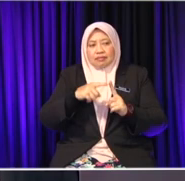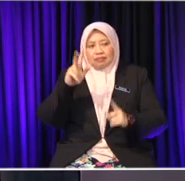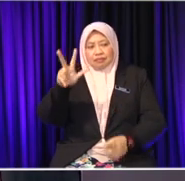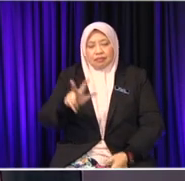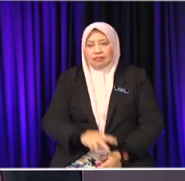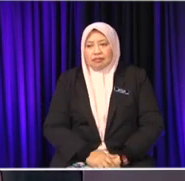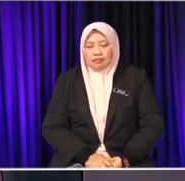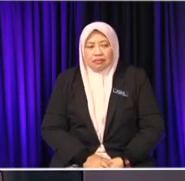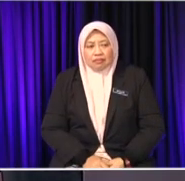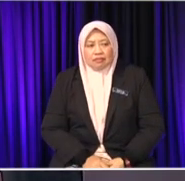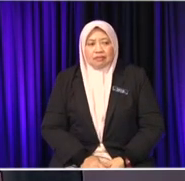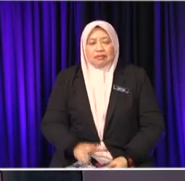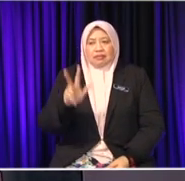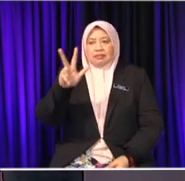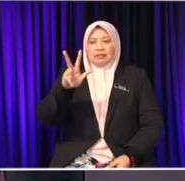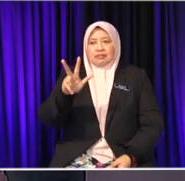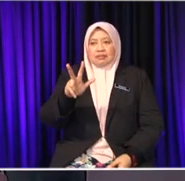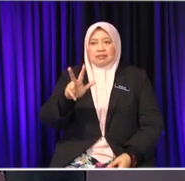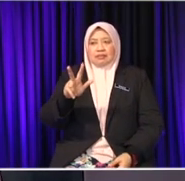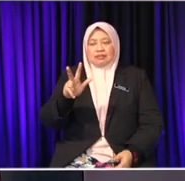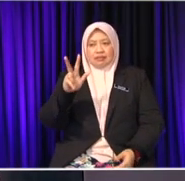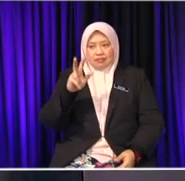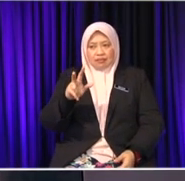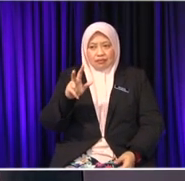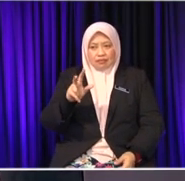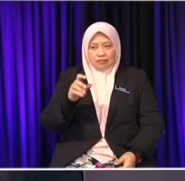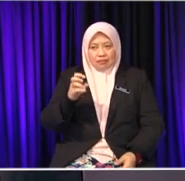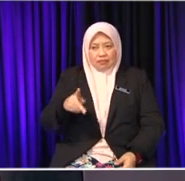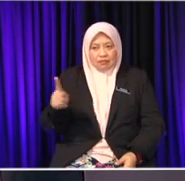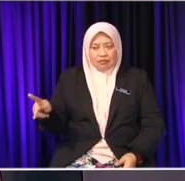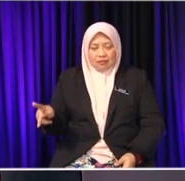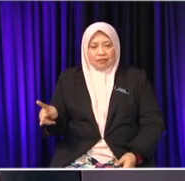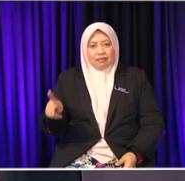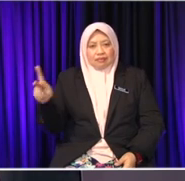lihat tiga benda juga tapi kali ini kita akan lihat igoshi